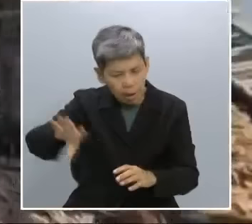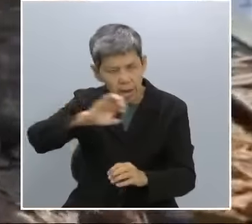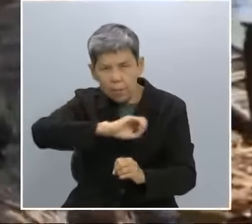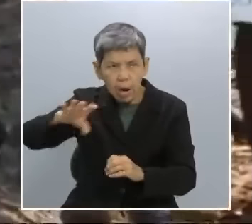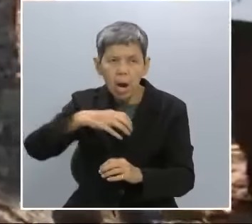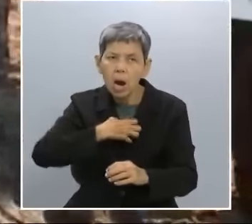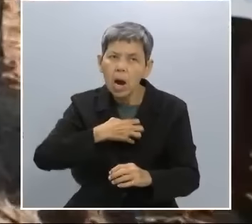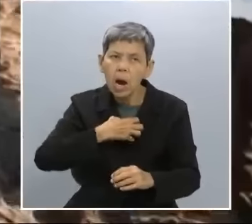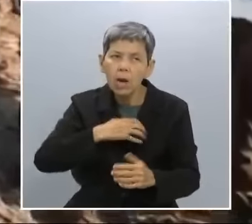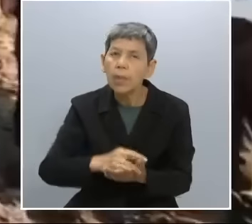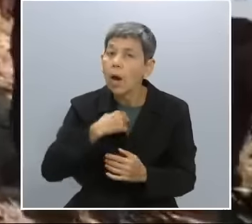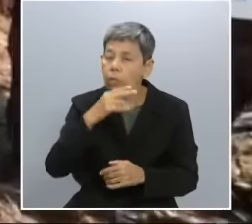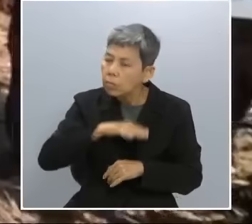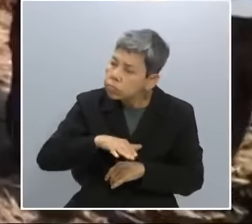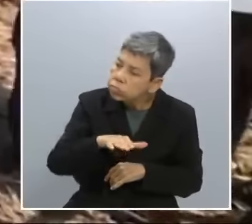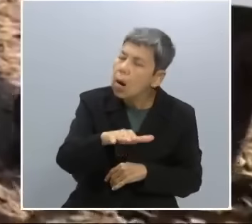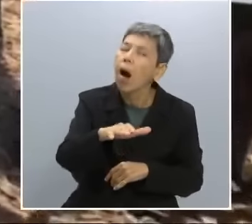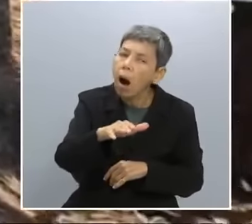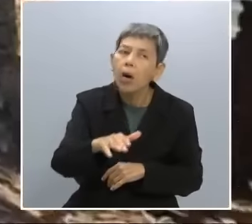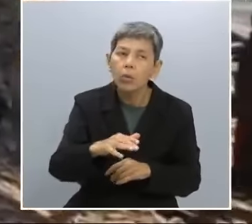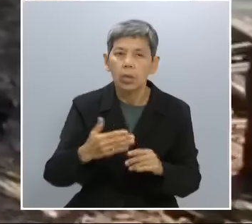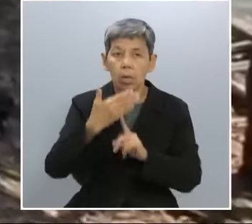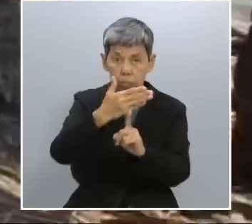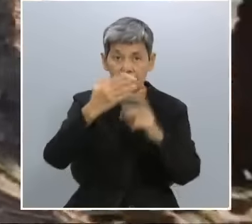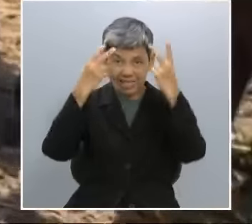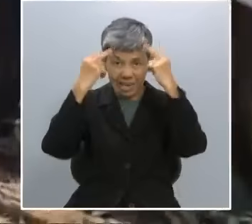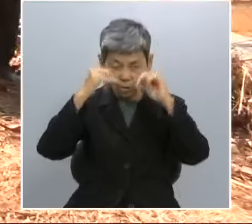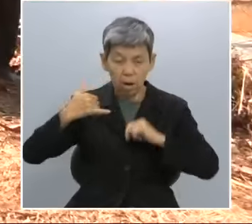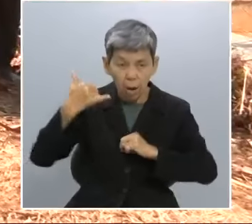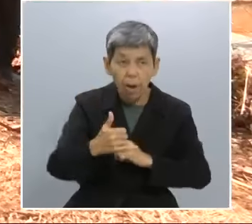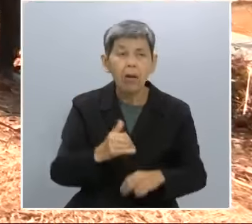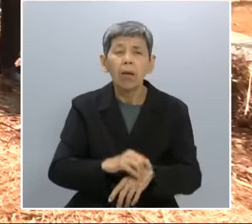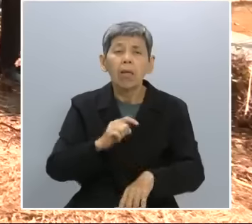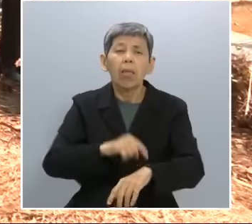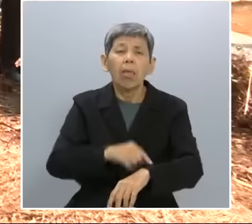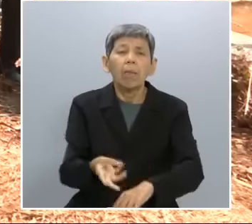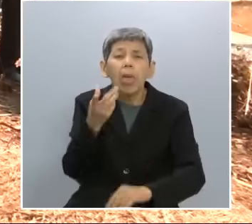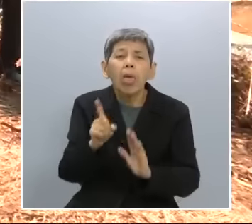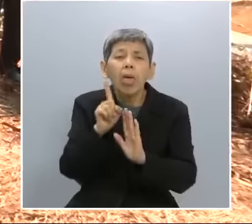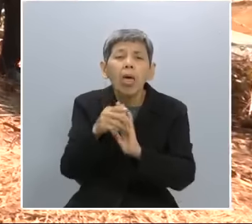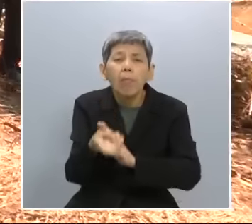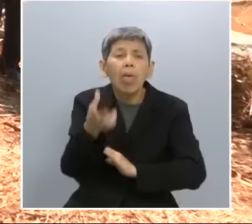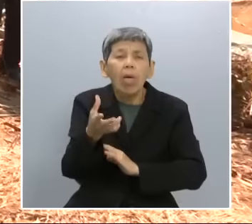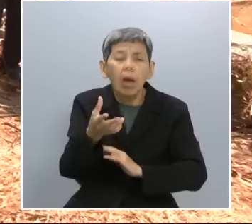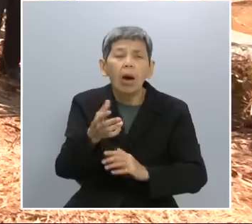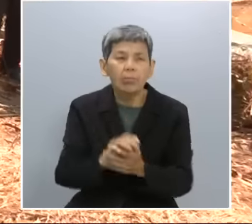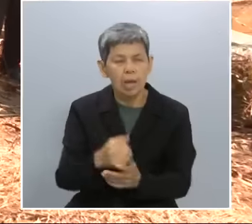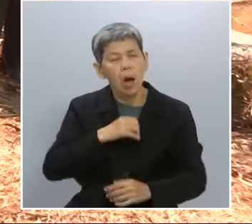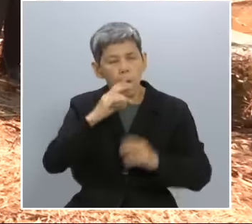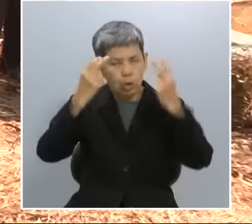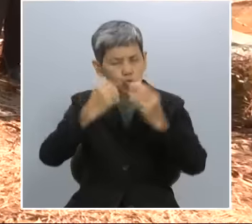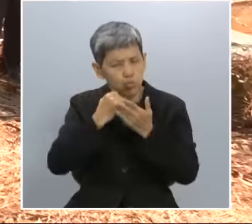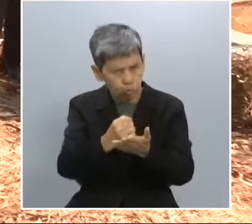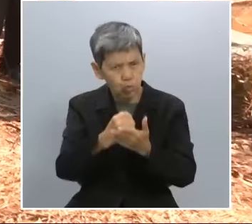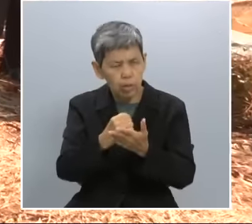าเนี่ยค่ะแล้วก็บางป้ายก็บอกว่านายกมาทั้งทีมีเวลาให้ชาวบ้านแค่30นาทีวอนนายกช่วยที